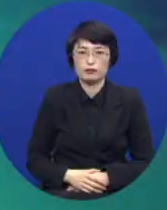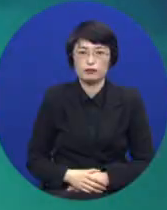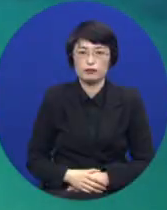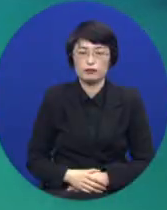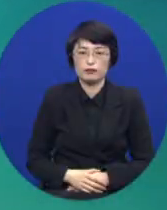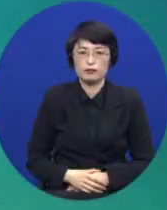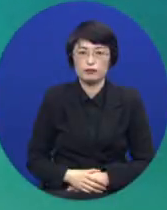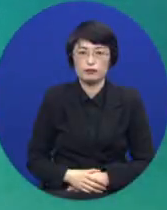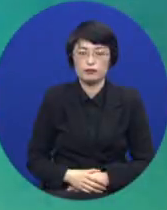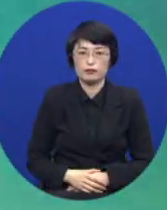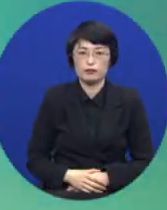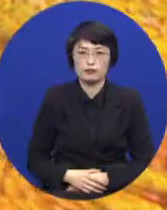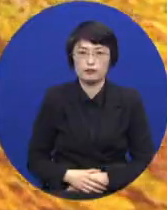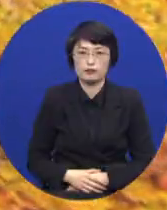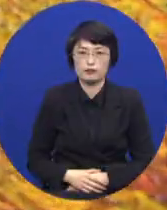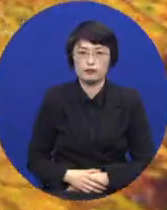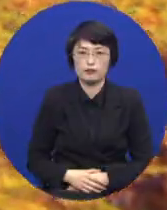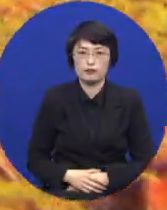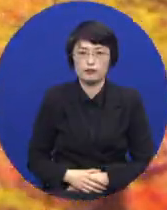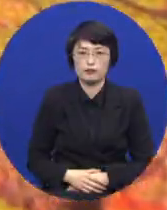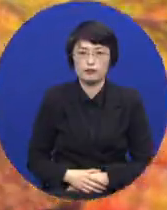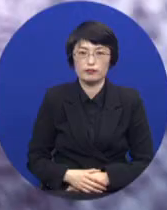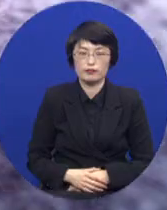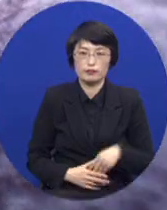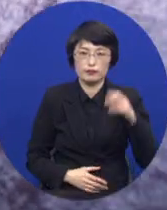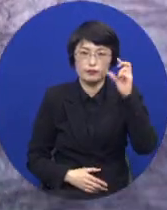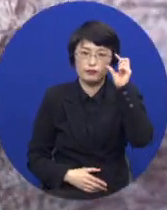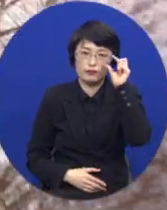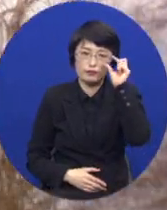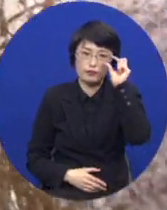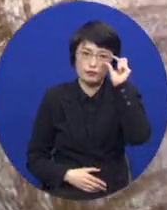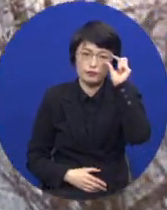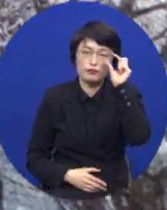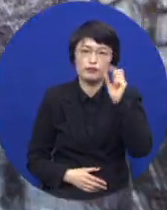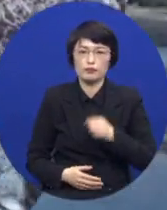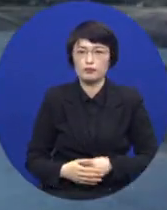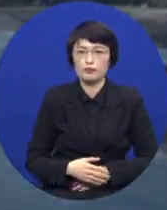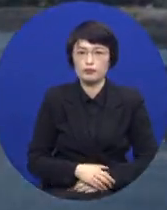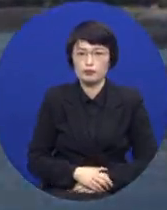으 으 으